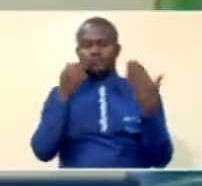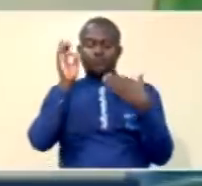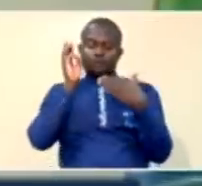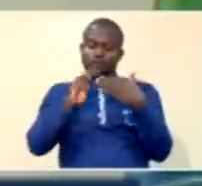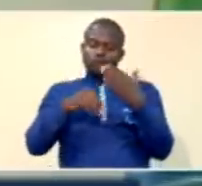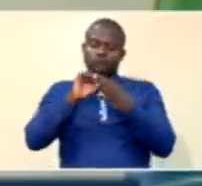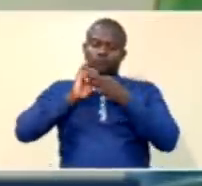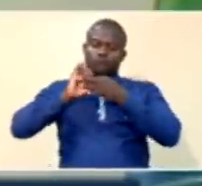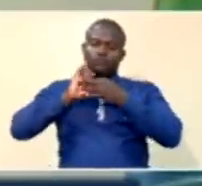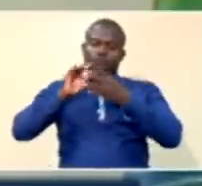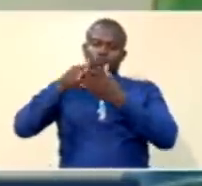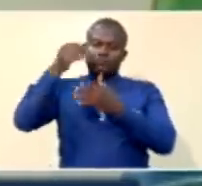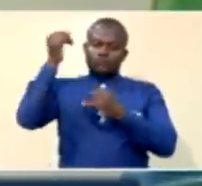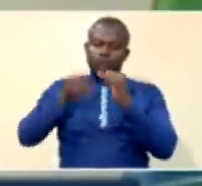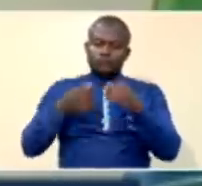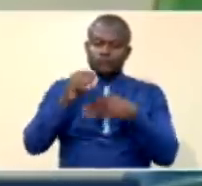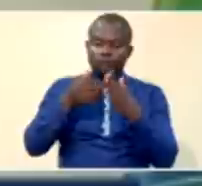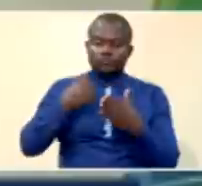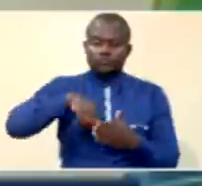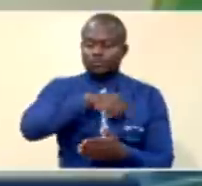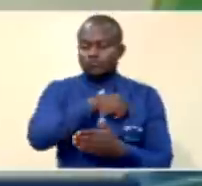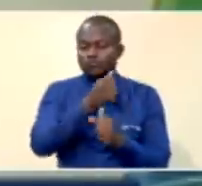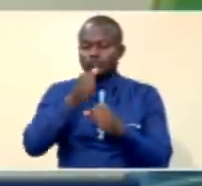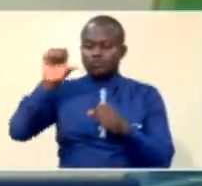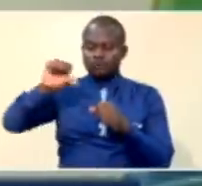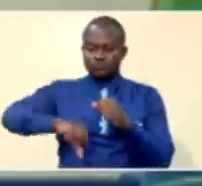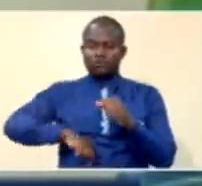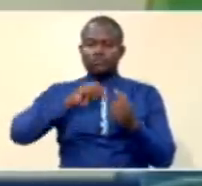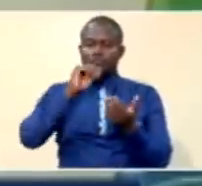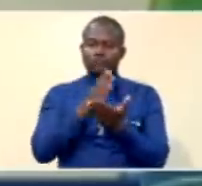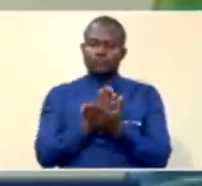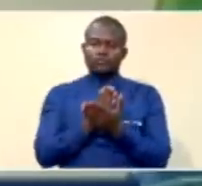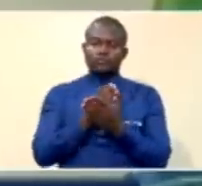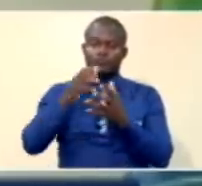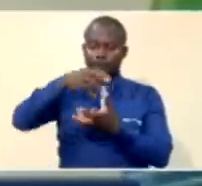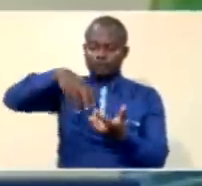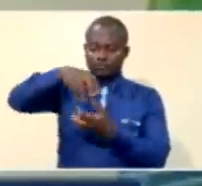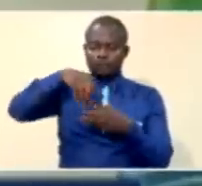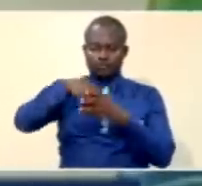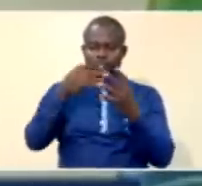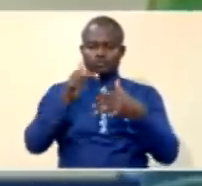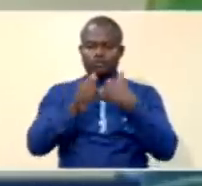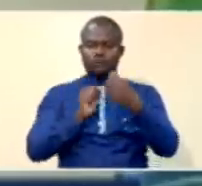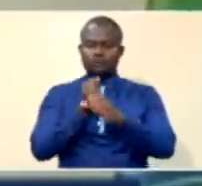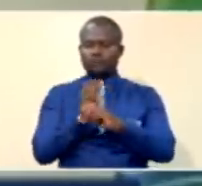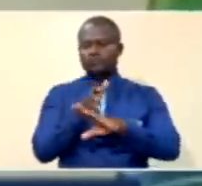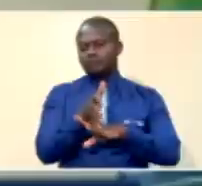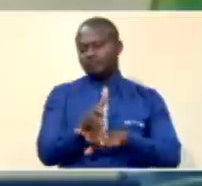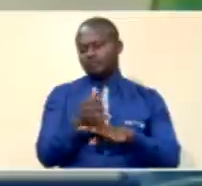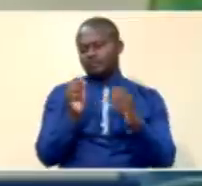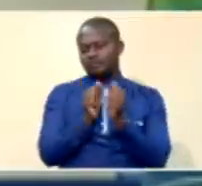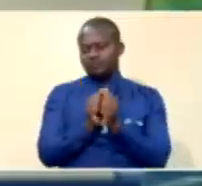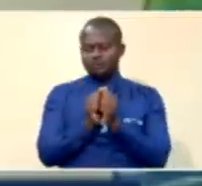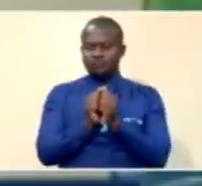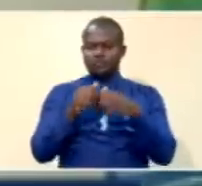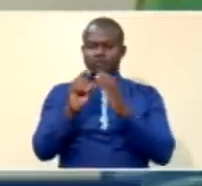mu bufatanye mu gushyira iherezo ku ntambara n'ubugizi bwa nabi bw'urudaca n'ihungabana ry'umutekano imaze imyaka isaga imyacumi ibiri muri aka karere